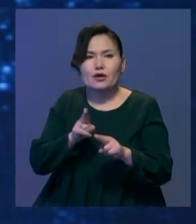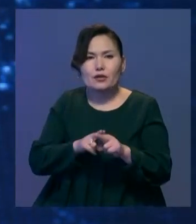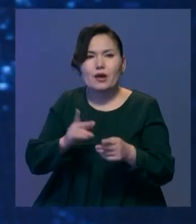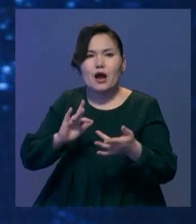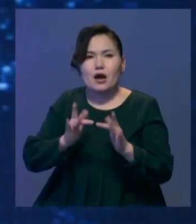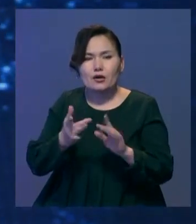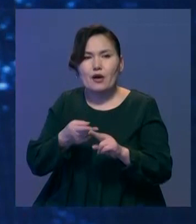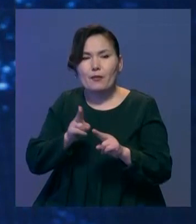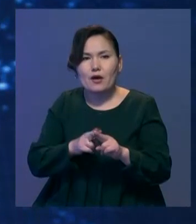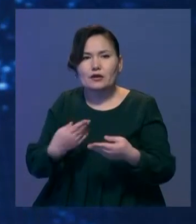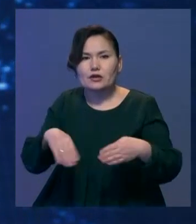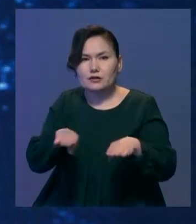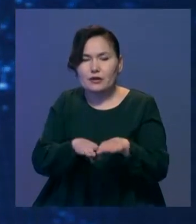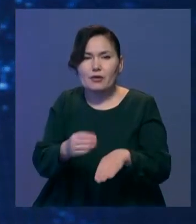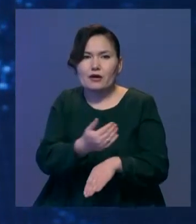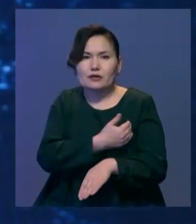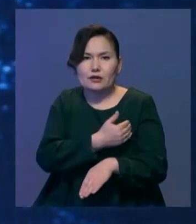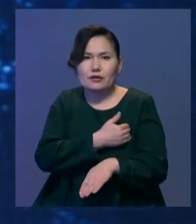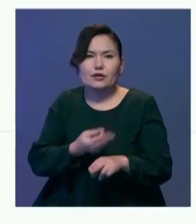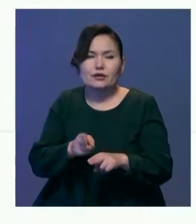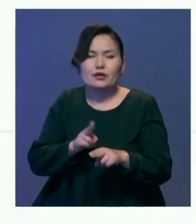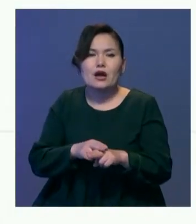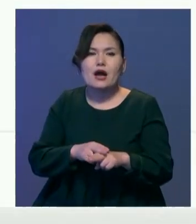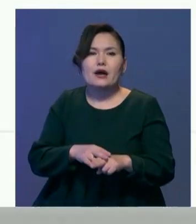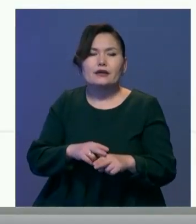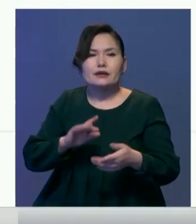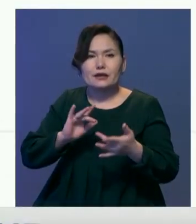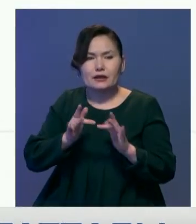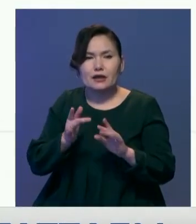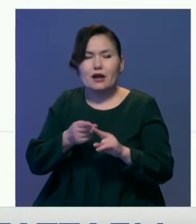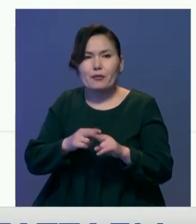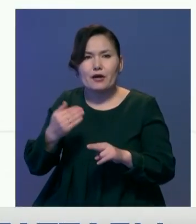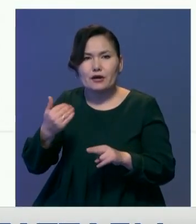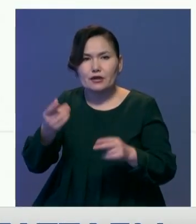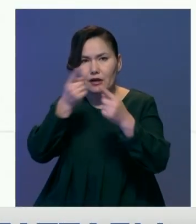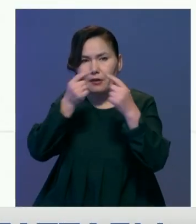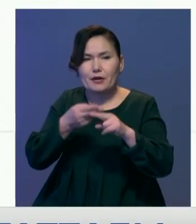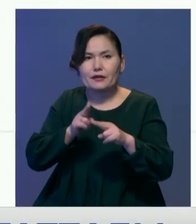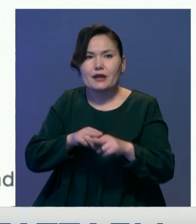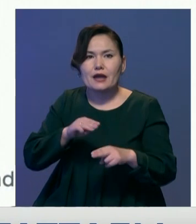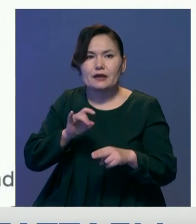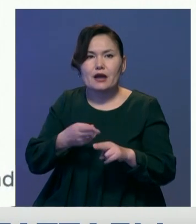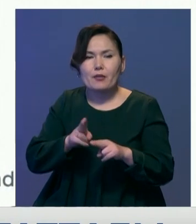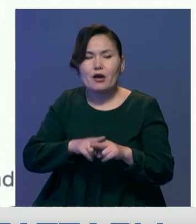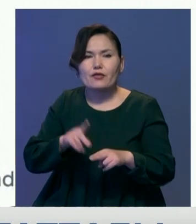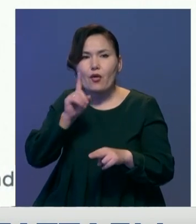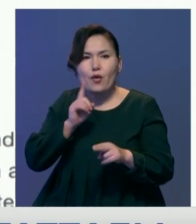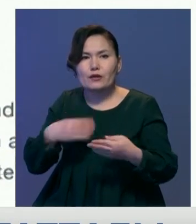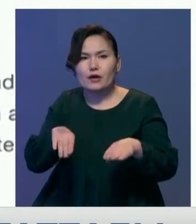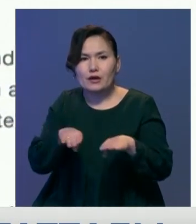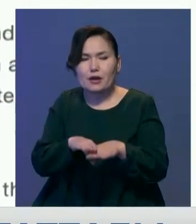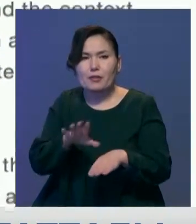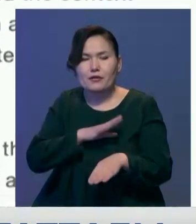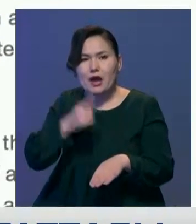парақшасын арандатушылық әрекеттер үшін қолдануы мүмкін. Түнеугіні естеріңізге салсақ, Твиттер Трамптың аккаунтын уақытша жауып